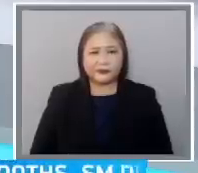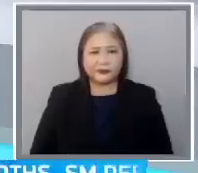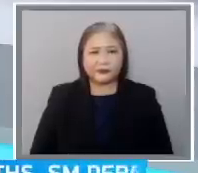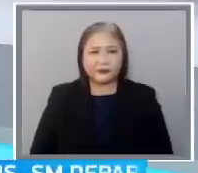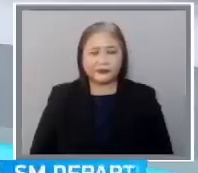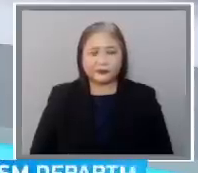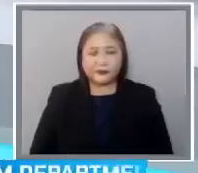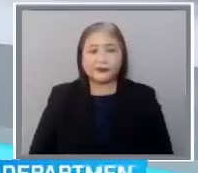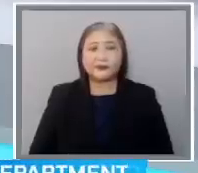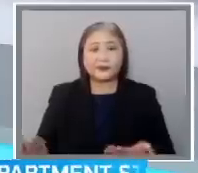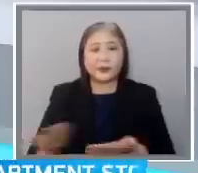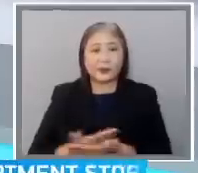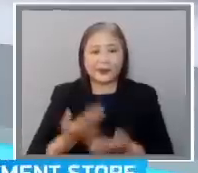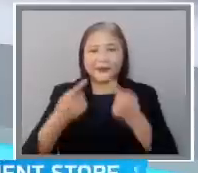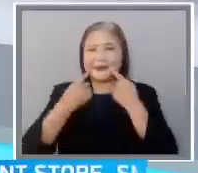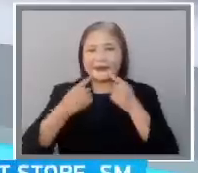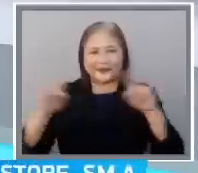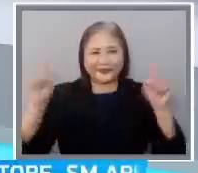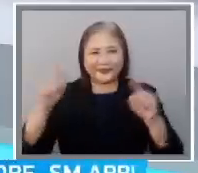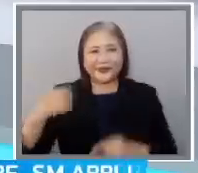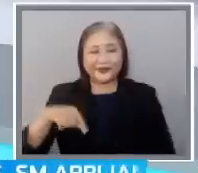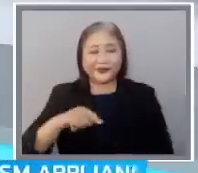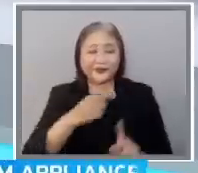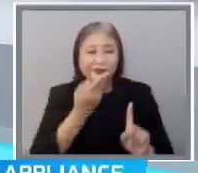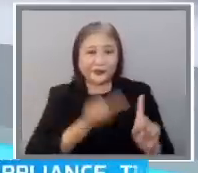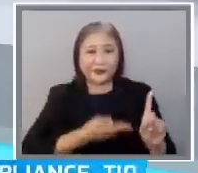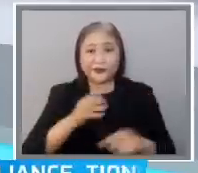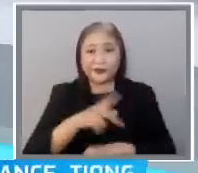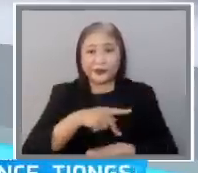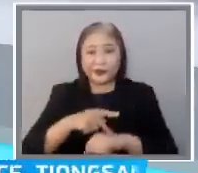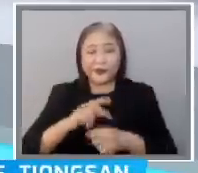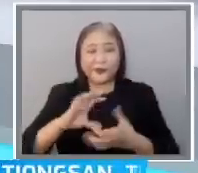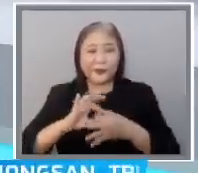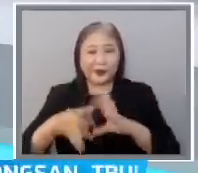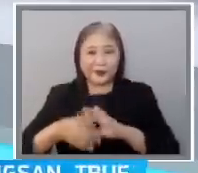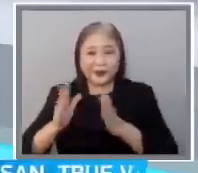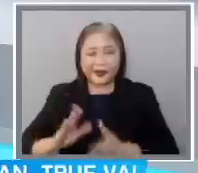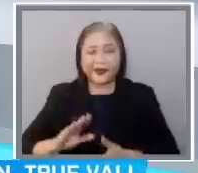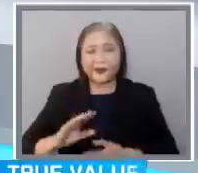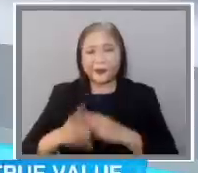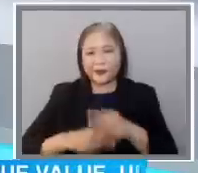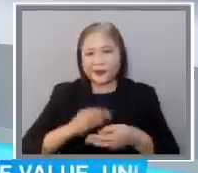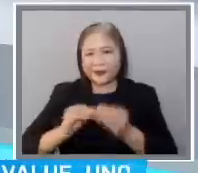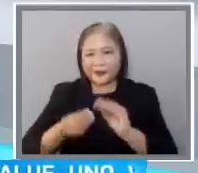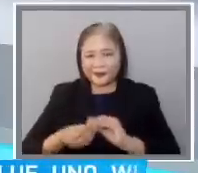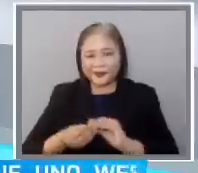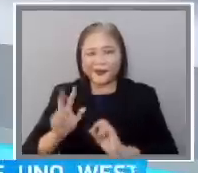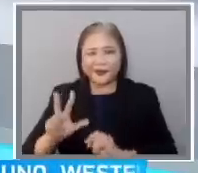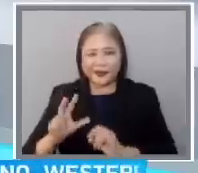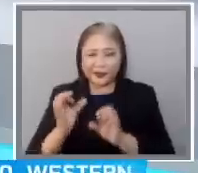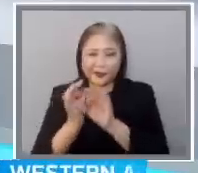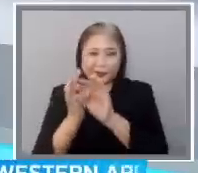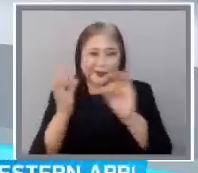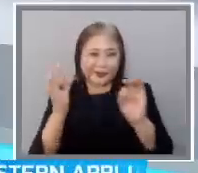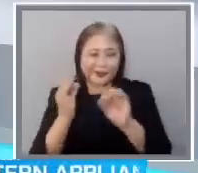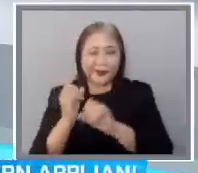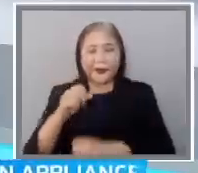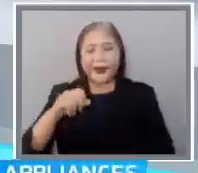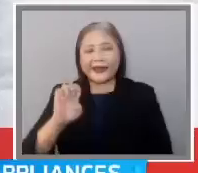Panibagong tagumpay para kay Filipino Olympian at world number 3 pole vaulter Ernest John EJ